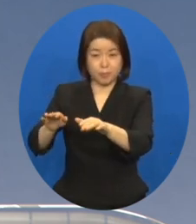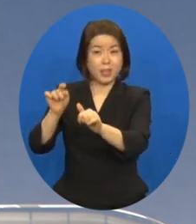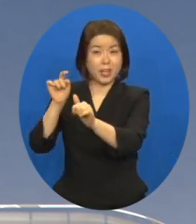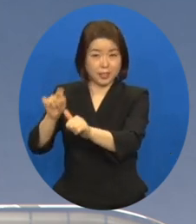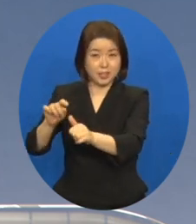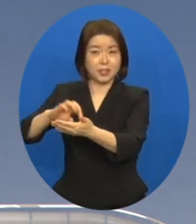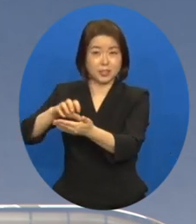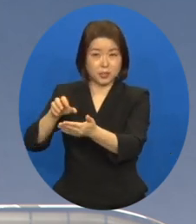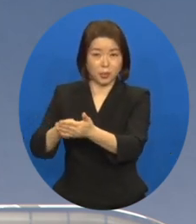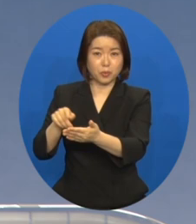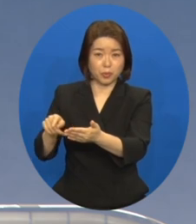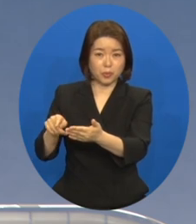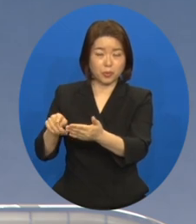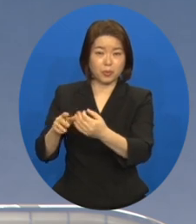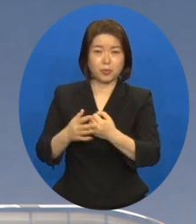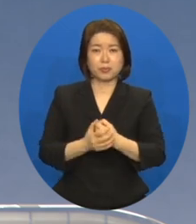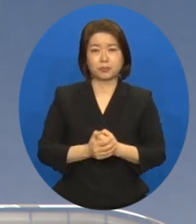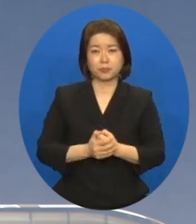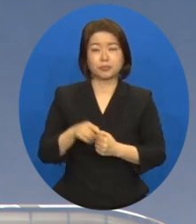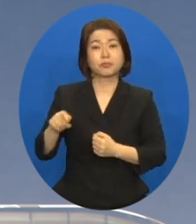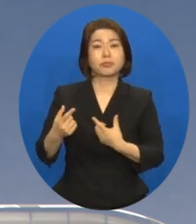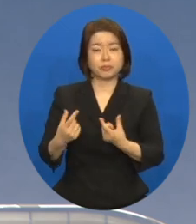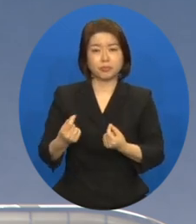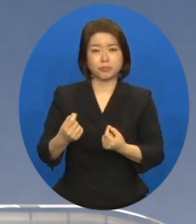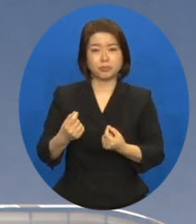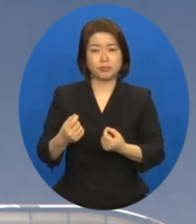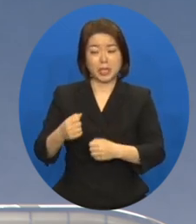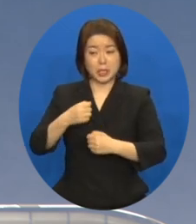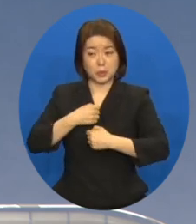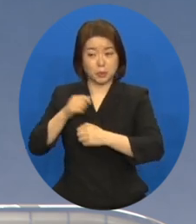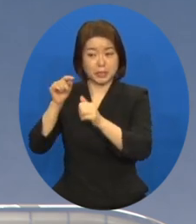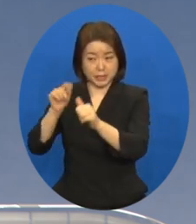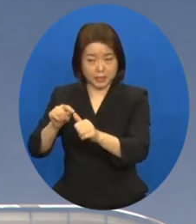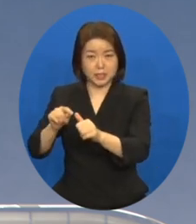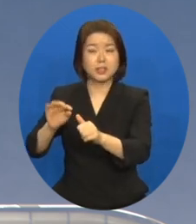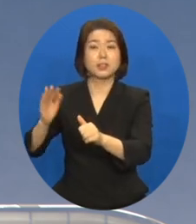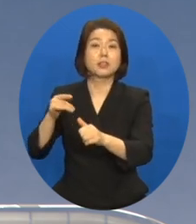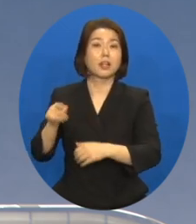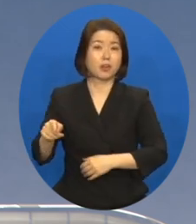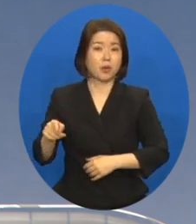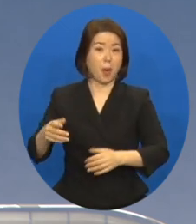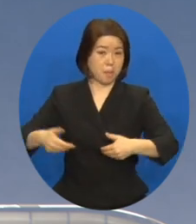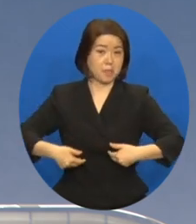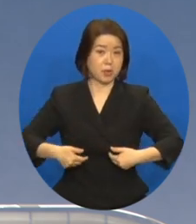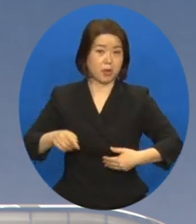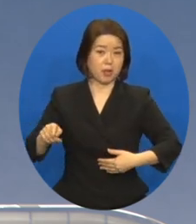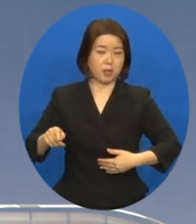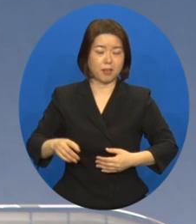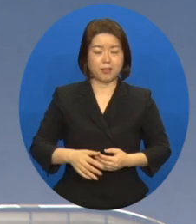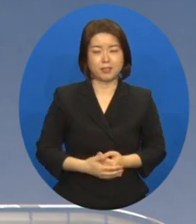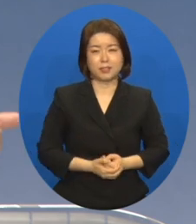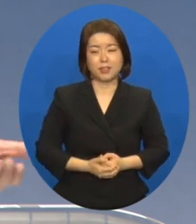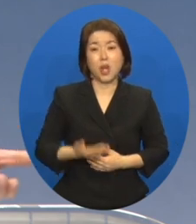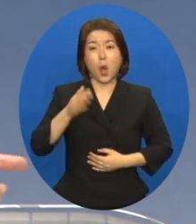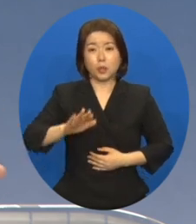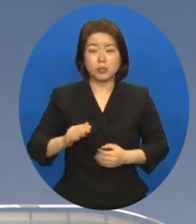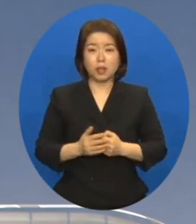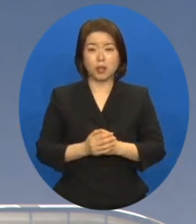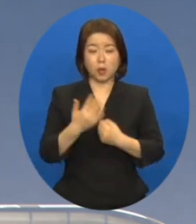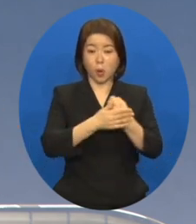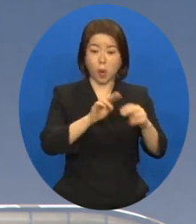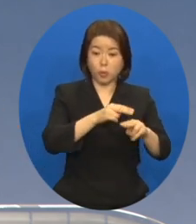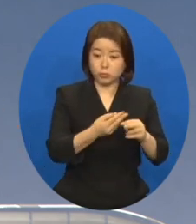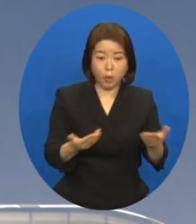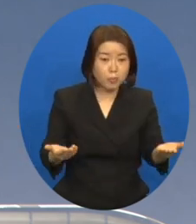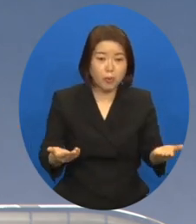될 정도로 그렇게 조심시켜드려야 되는 것이 필요하다는 거예요. 근데 은사도